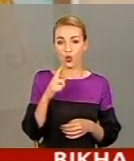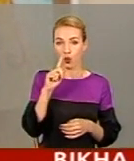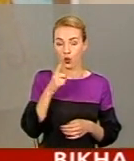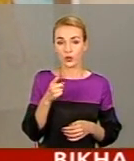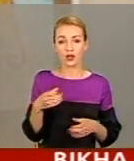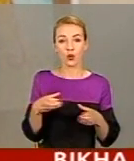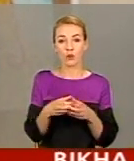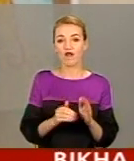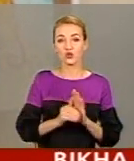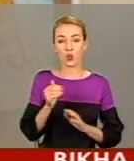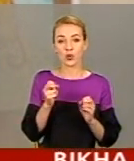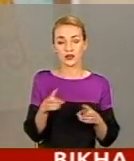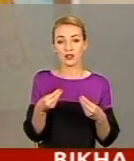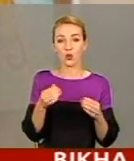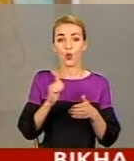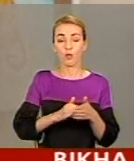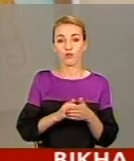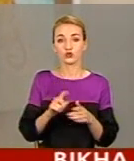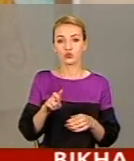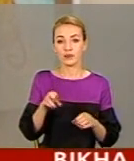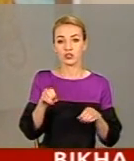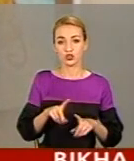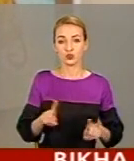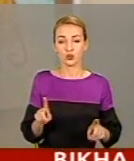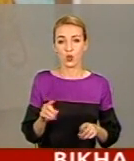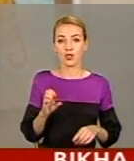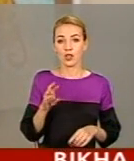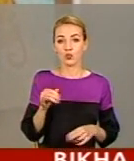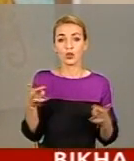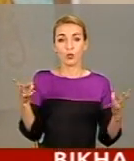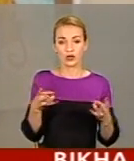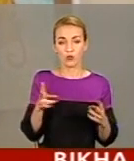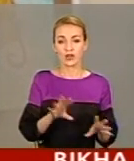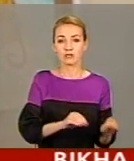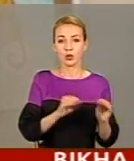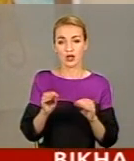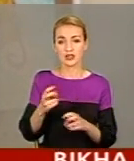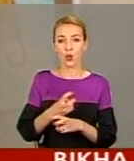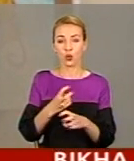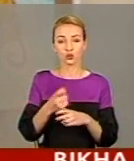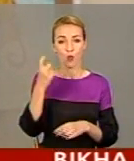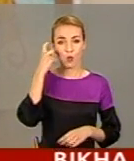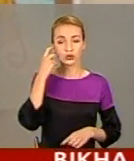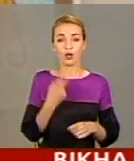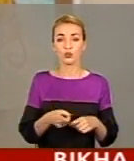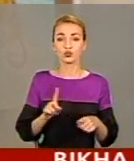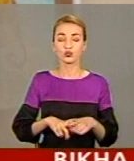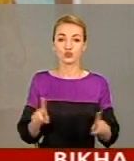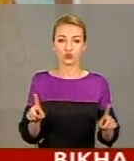риска, це дало повод для того, щоб вирішити, що йому необхідна трансплантація костного мозку, тому